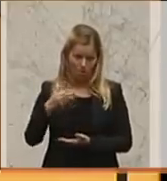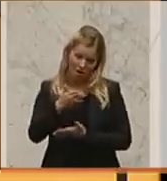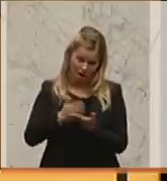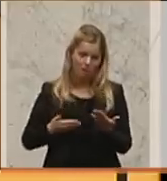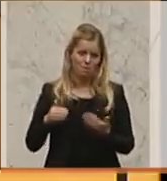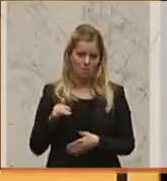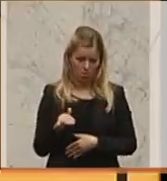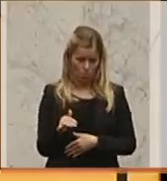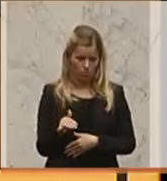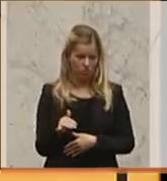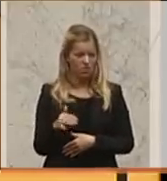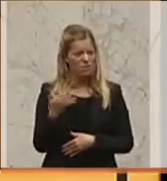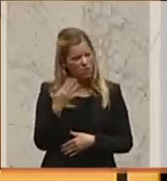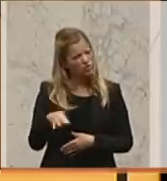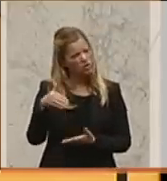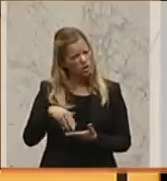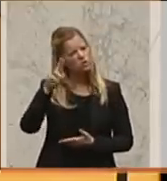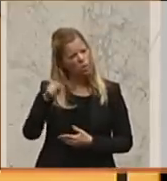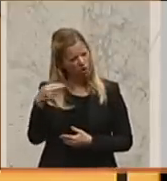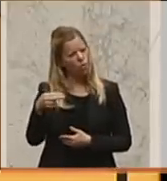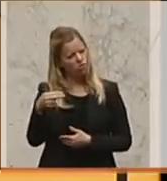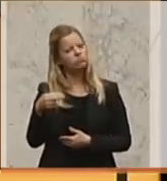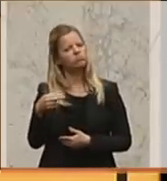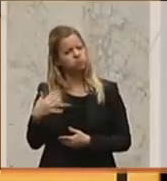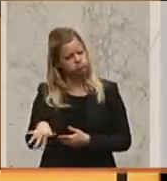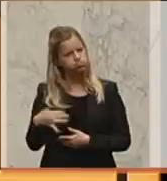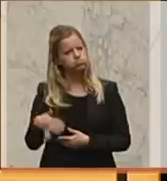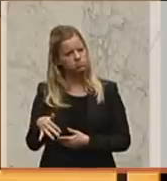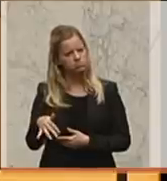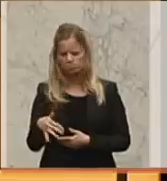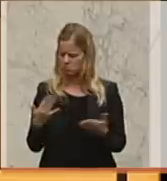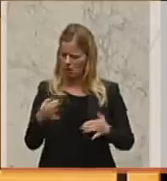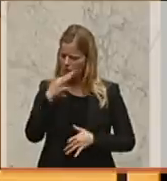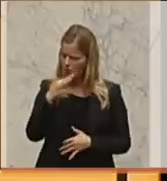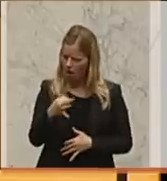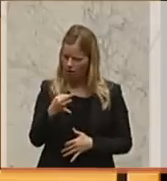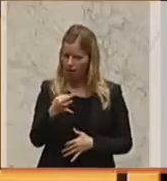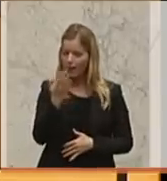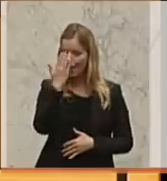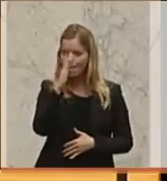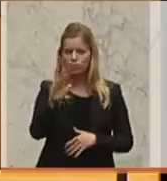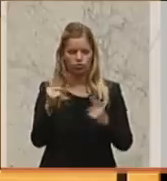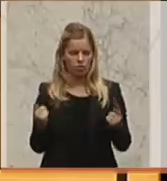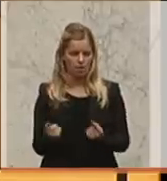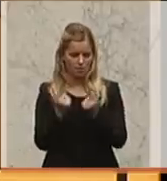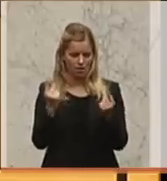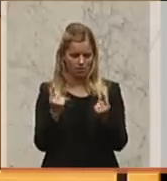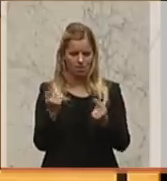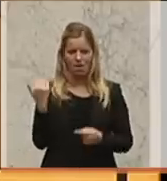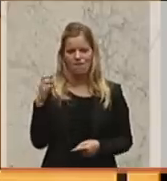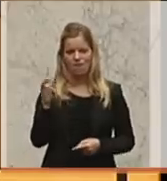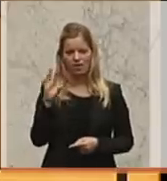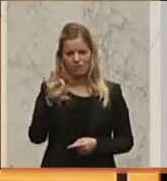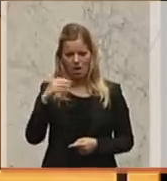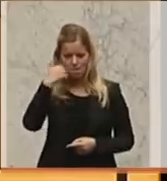Euro. Da ist schon zu hinterfragen, ist diese Imagekampagne, die Werner Faymann mit dem ehemaligen Krone-Herausgeber